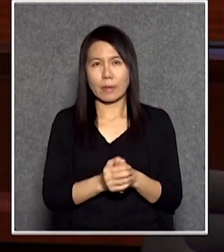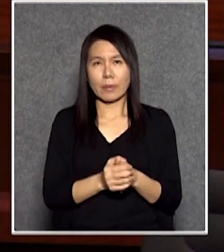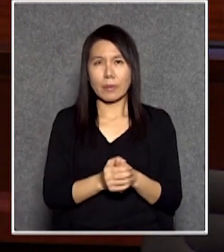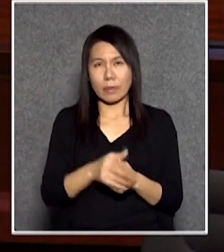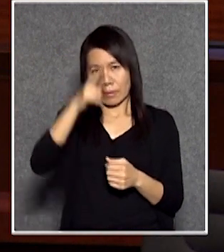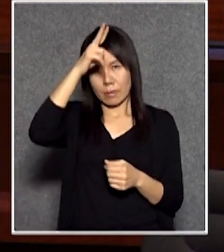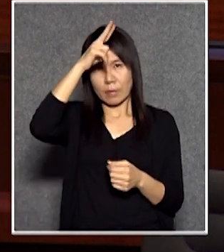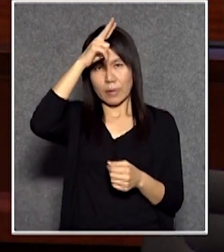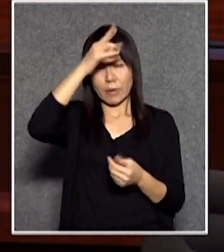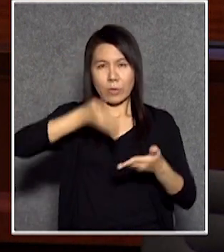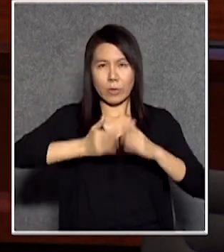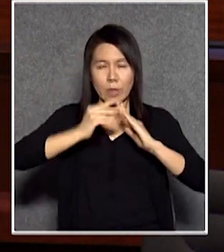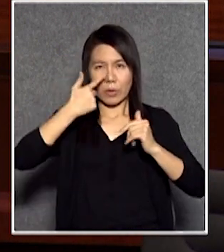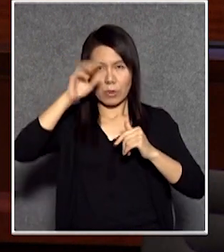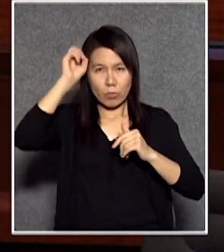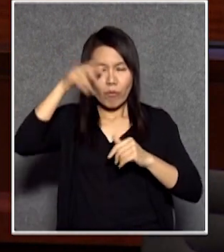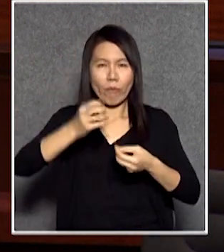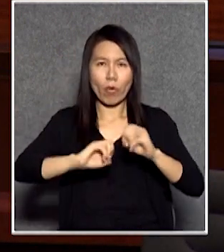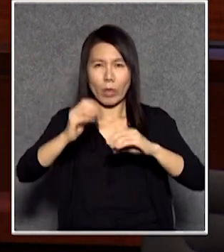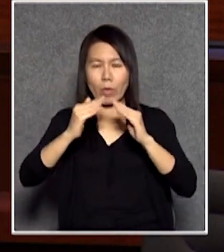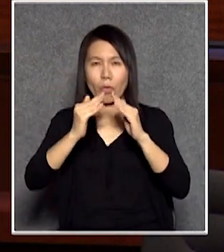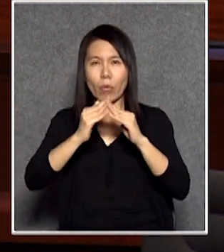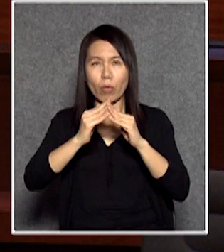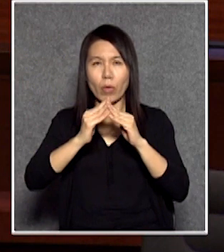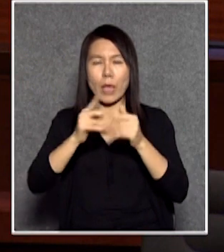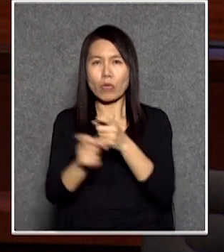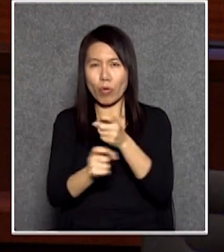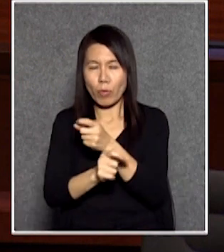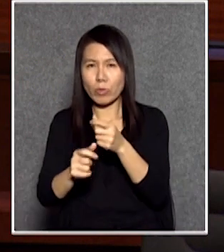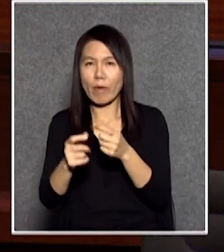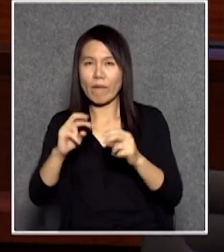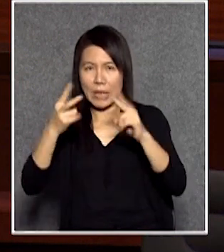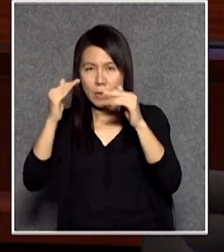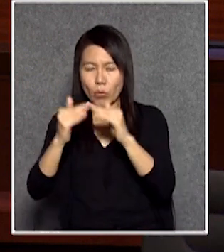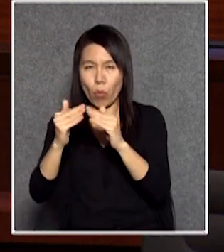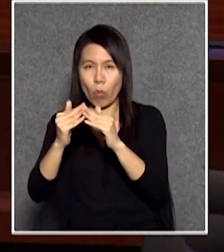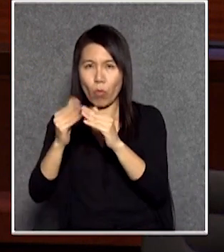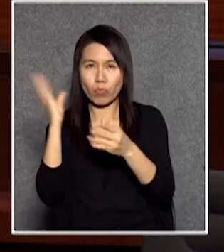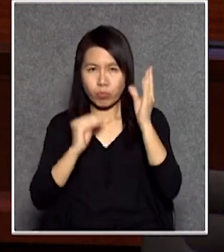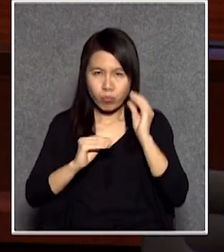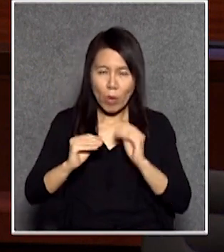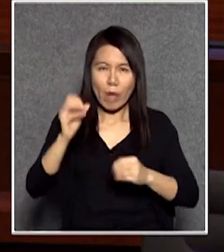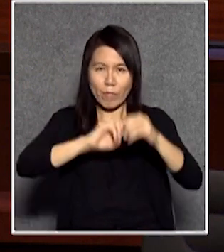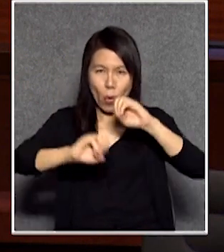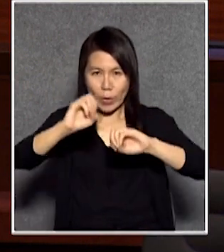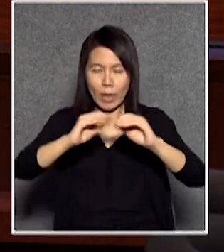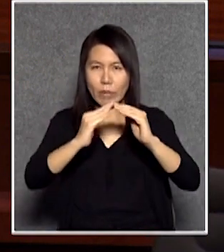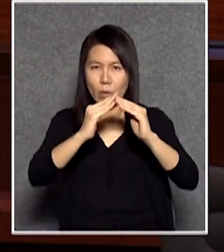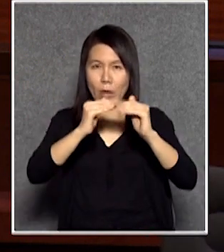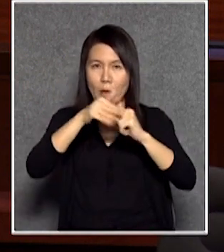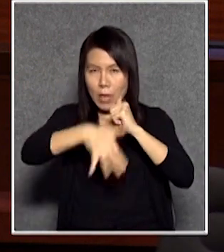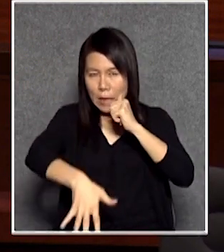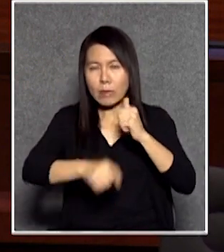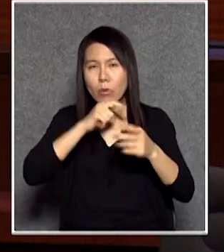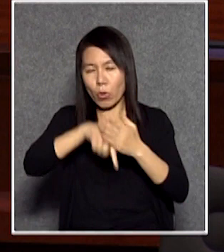府已成立的創新及科技局將會在商務及經濟發展局通訊及科技科接收創新科